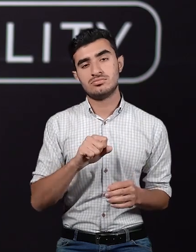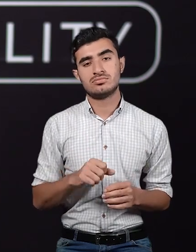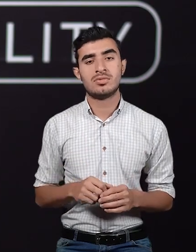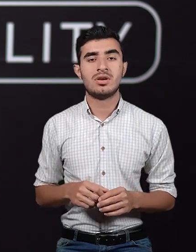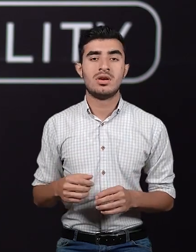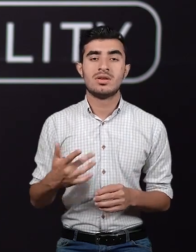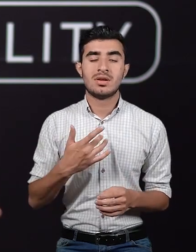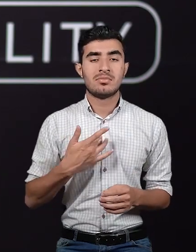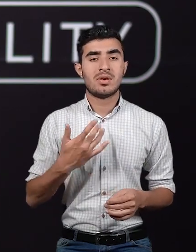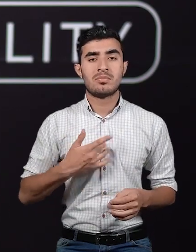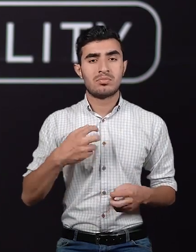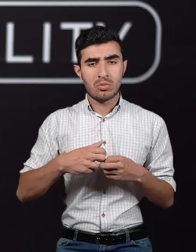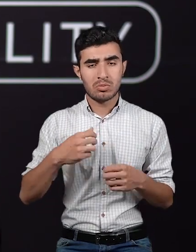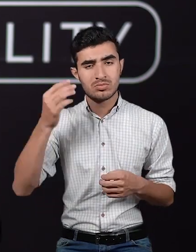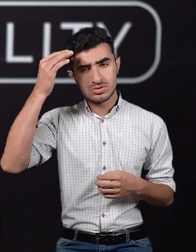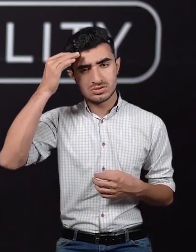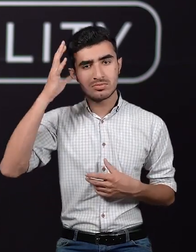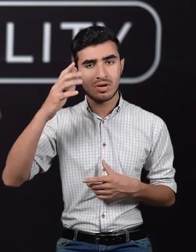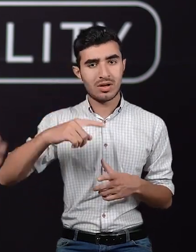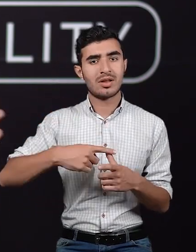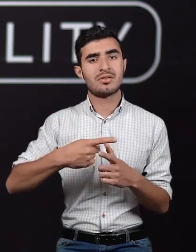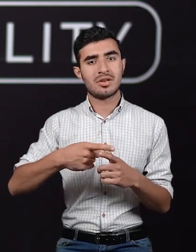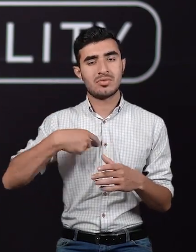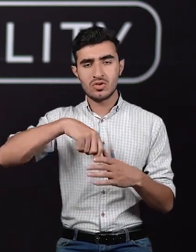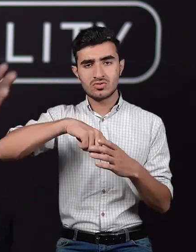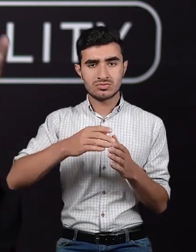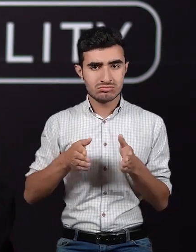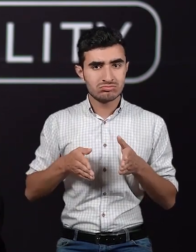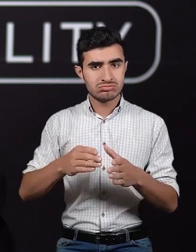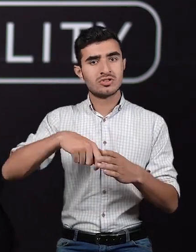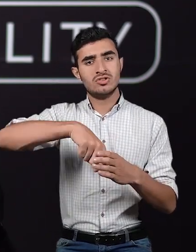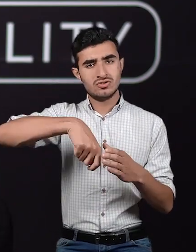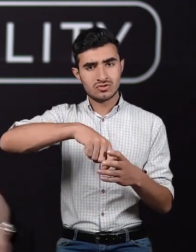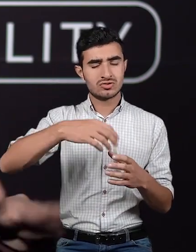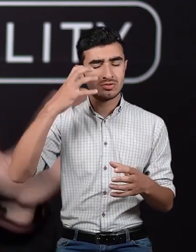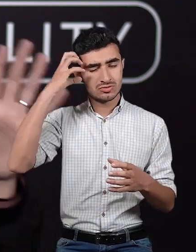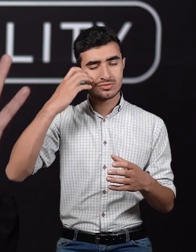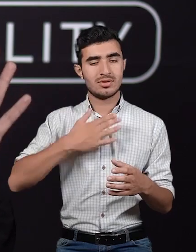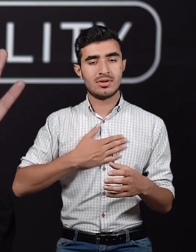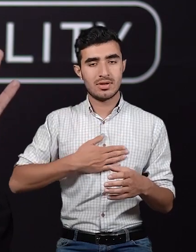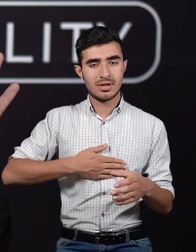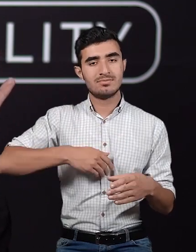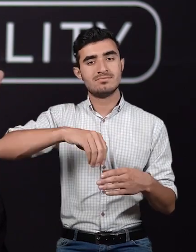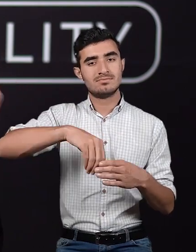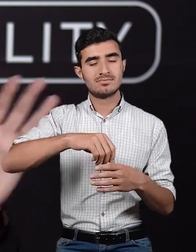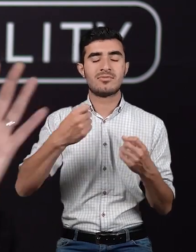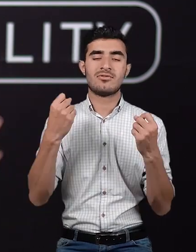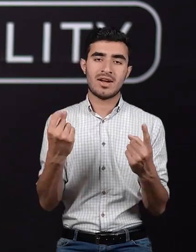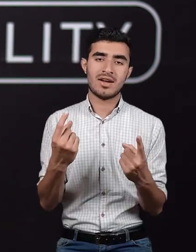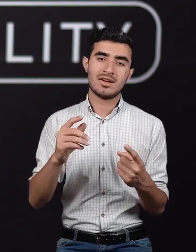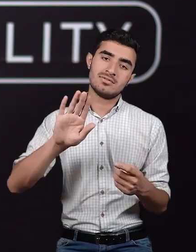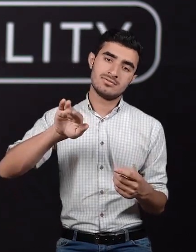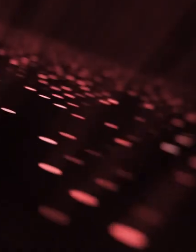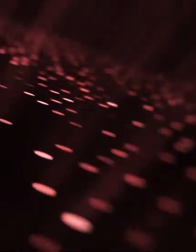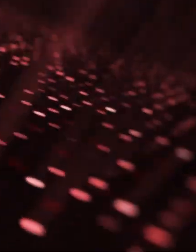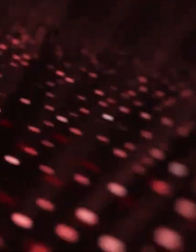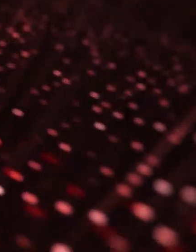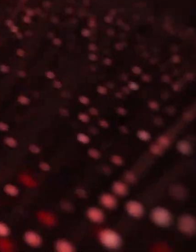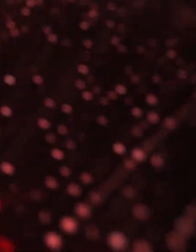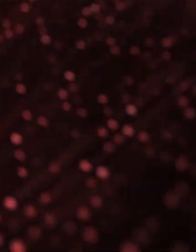मैं स्ट्रगल करती थी अपने इमोशंस के साथ. आई फील लाइक मैं किचन में घुस जाती थी और बिल्कुल मैं आराम से रिलैक्स होके निकलती